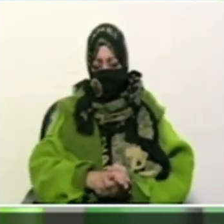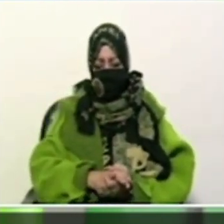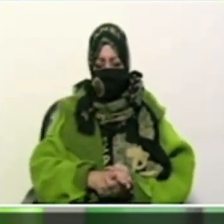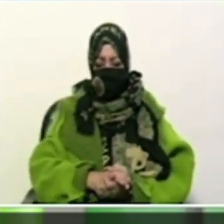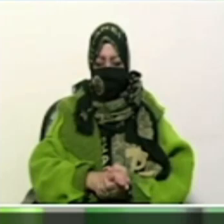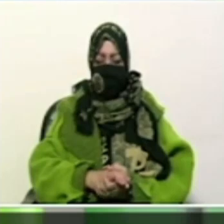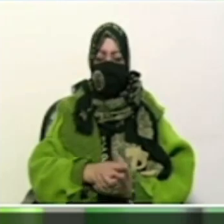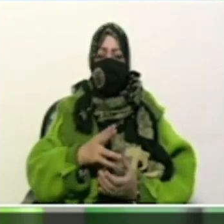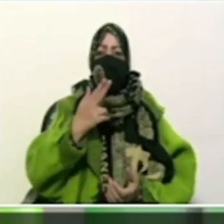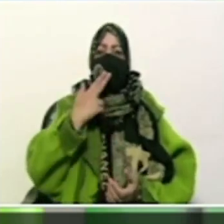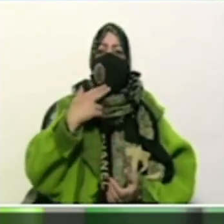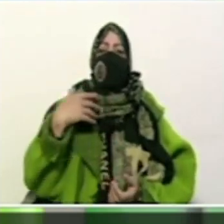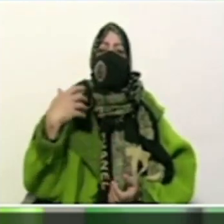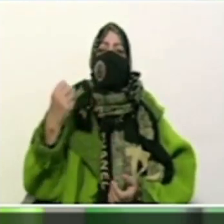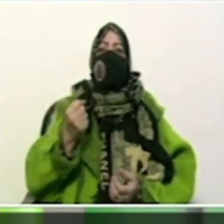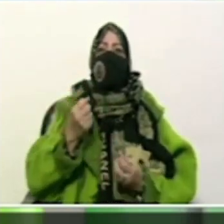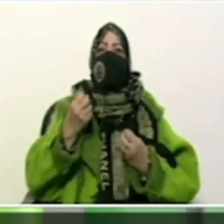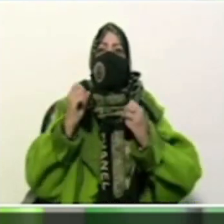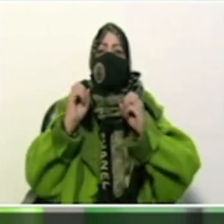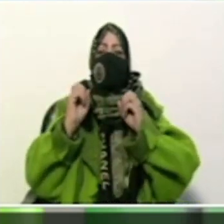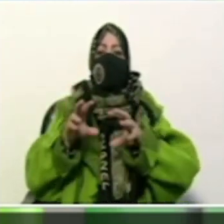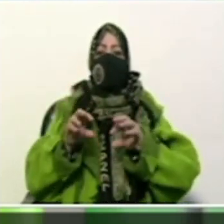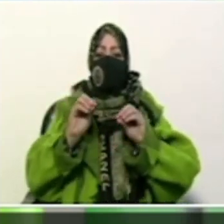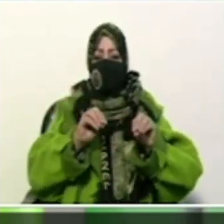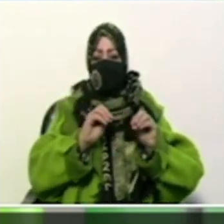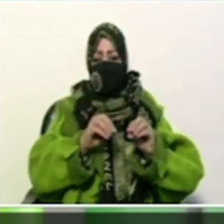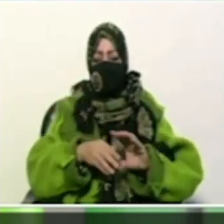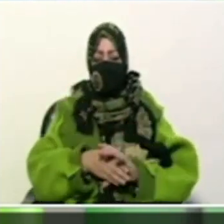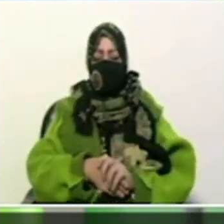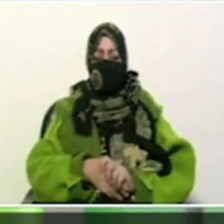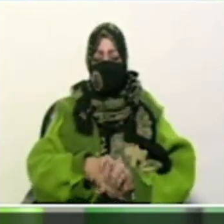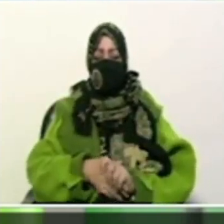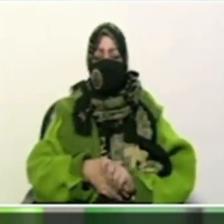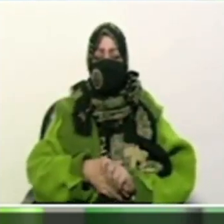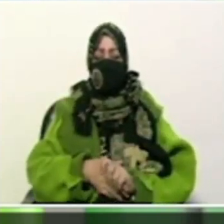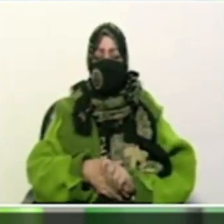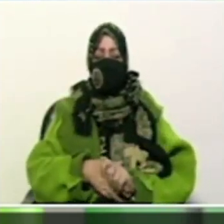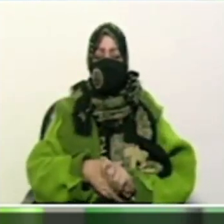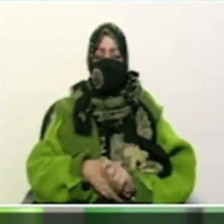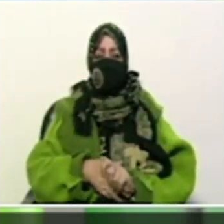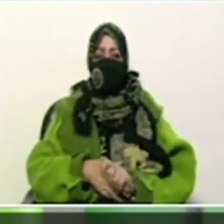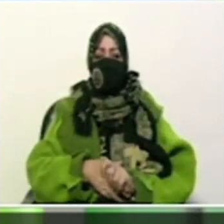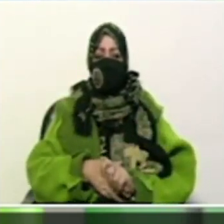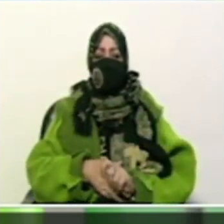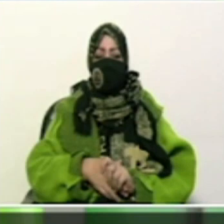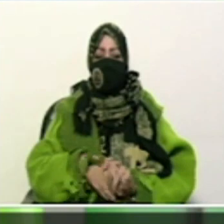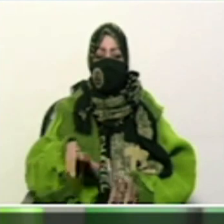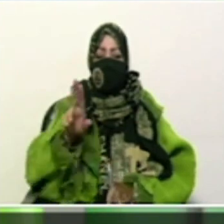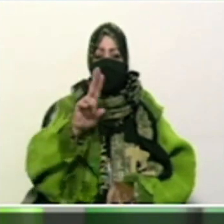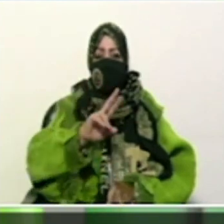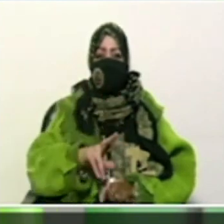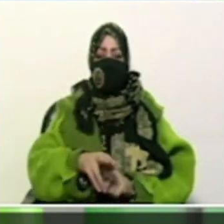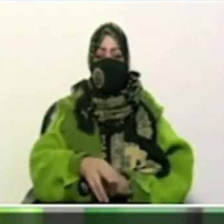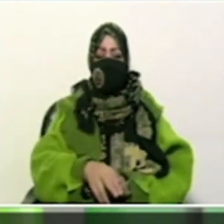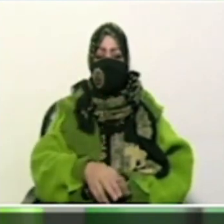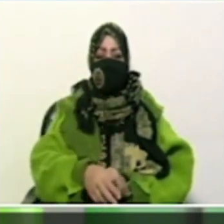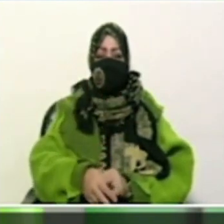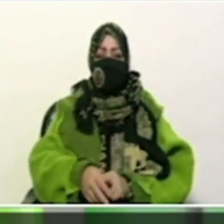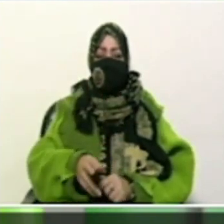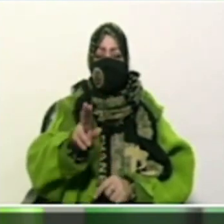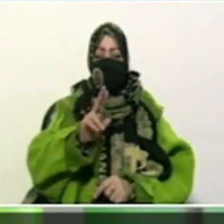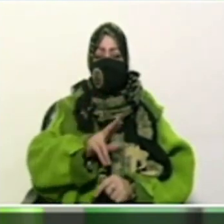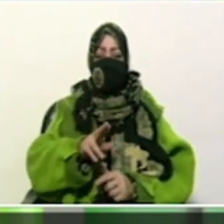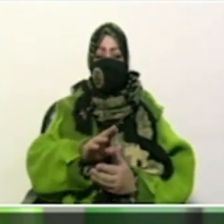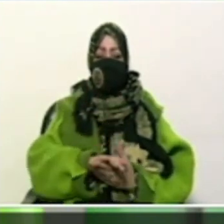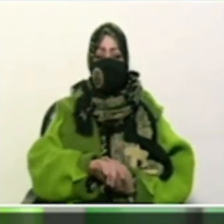عنده حساب في المصرف ان هو مرتب، انت عارف قصه المرتبات، عارف كيف؟ ايوه. يعني قصدي مش كل مره